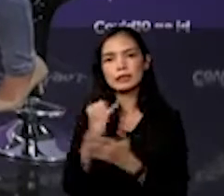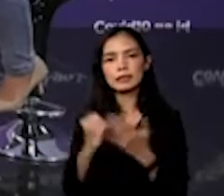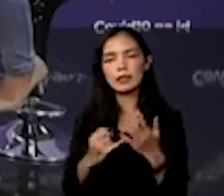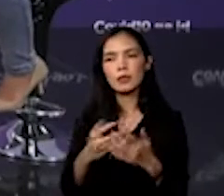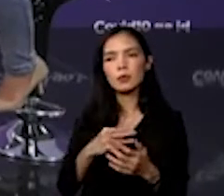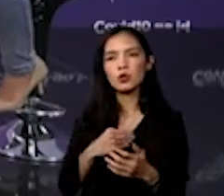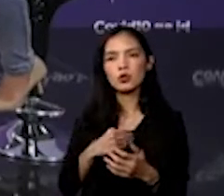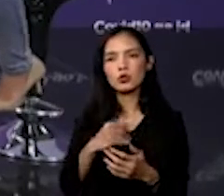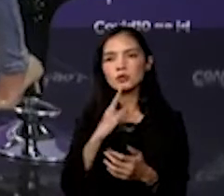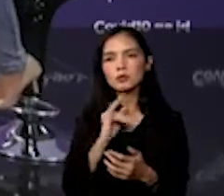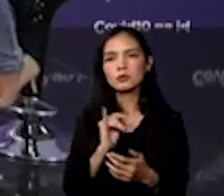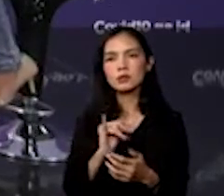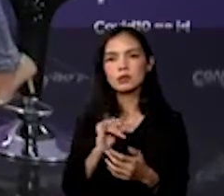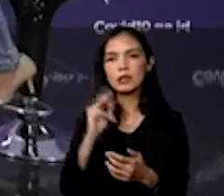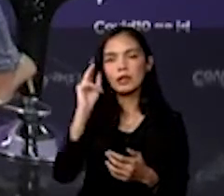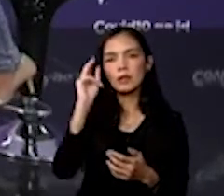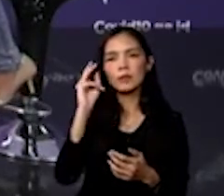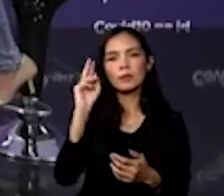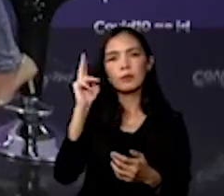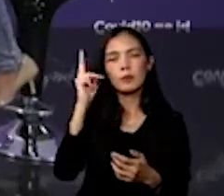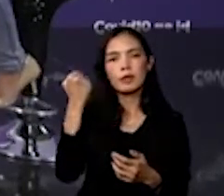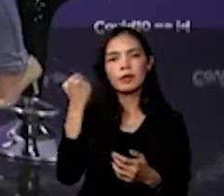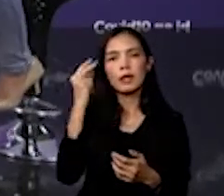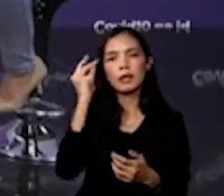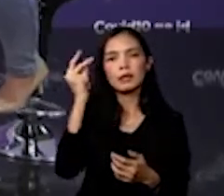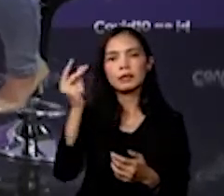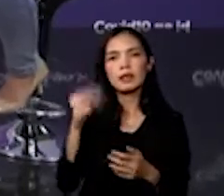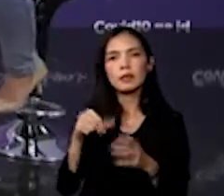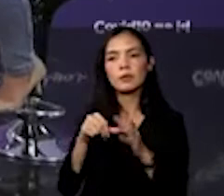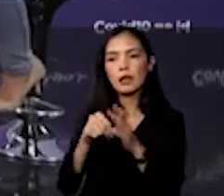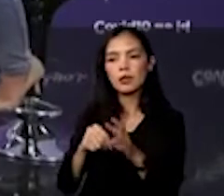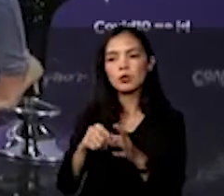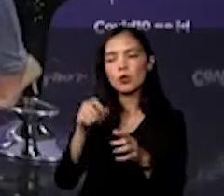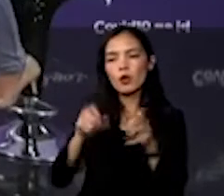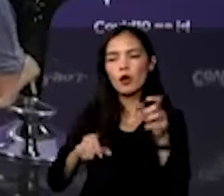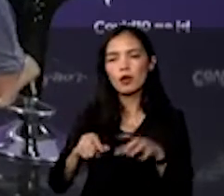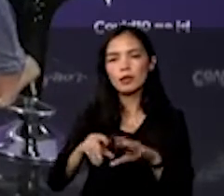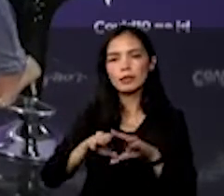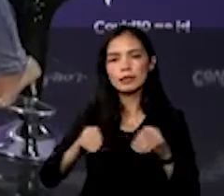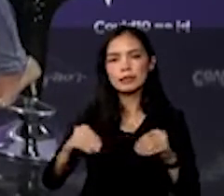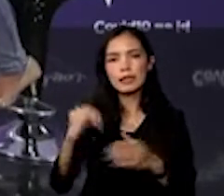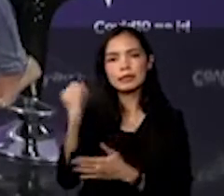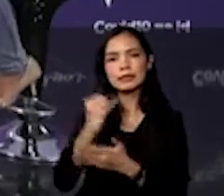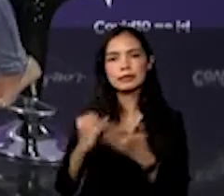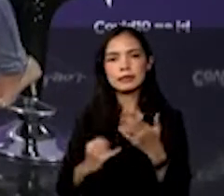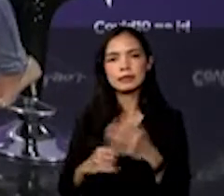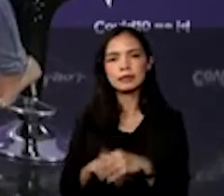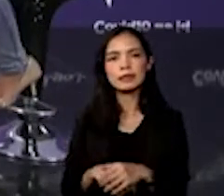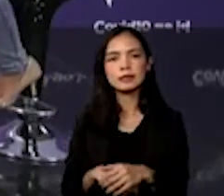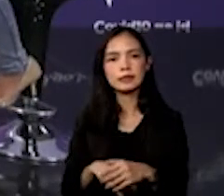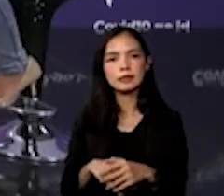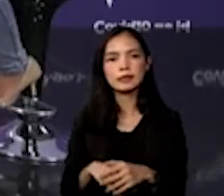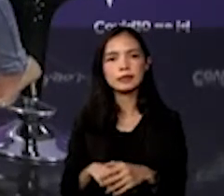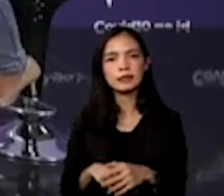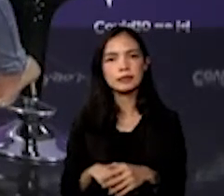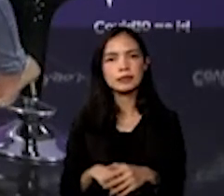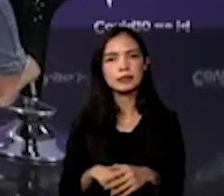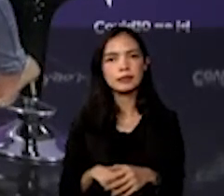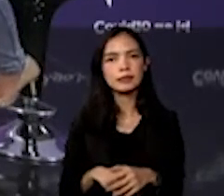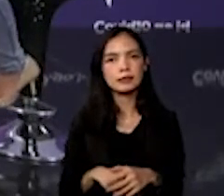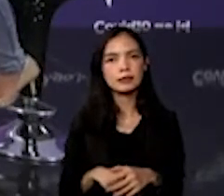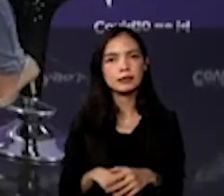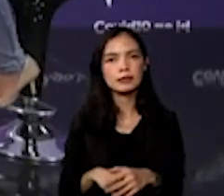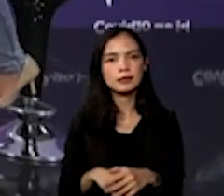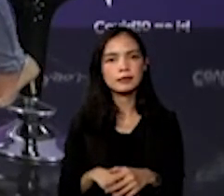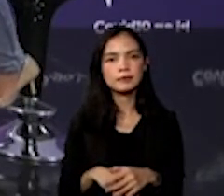dengan rencana pemerintah memberikan bantuan pada pekerjaan seni kalau saya karena karena